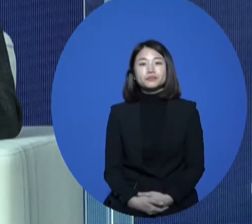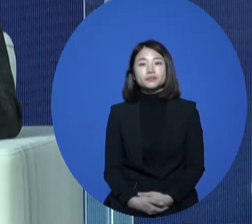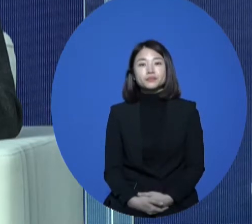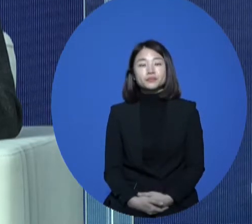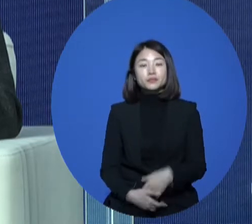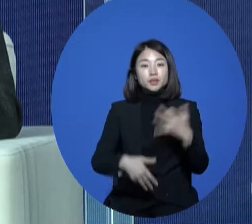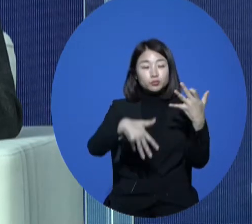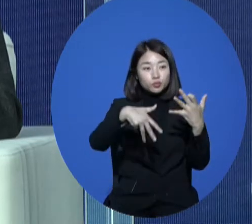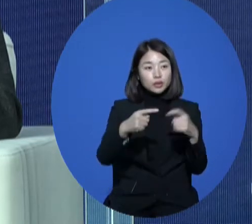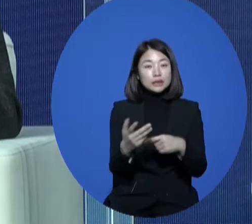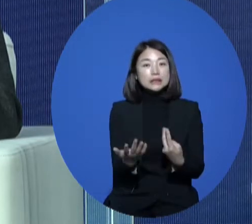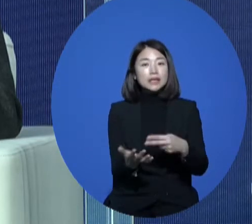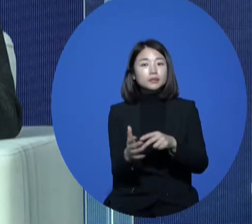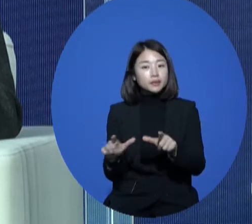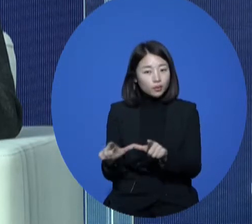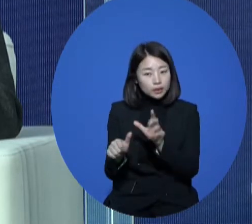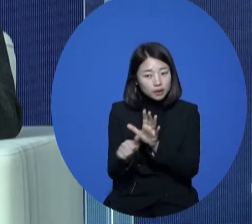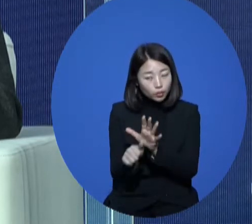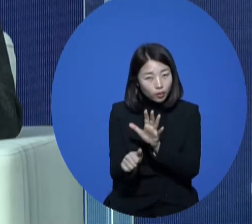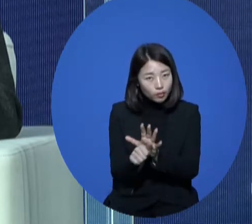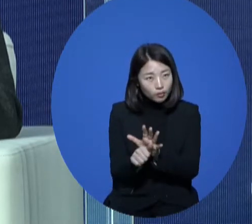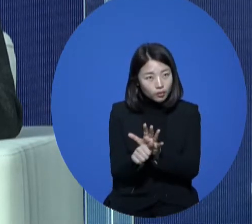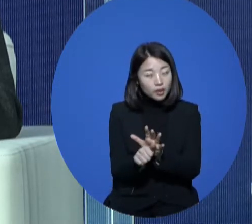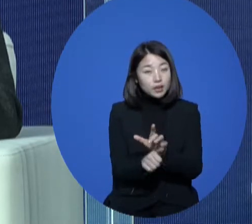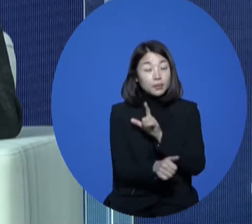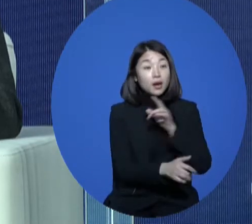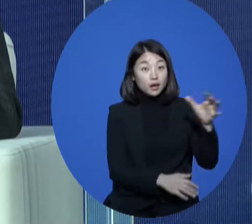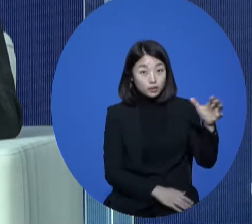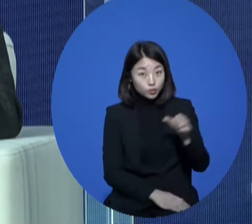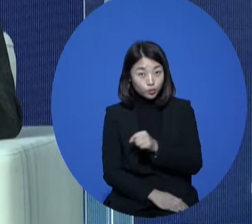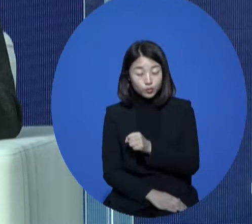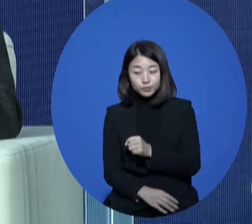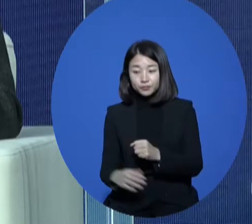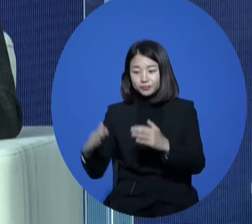그리고 제19조 자립생활 및 지역사회 동참에 기반해서